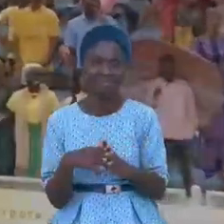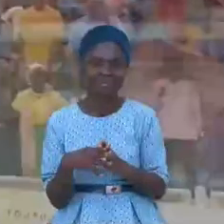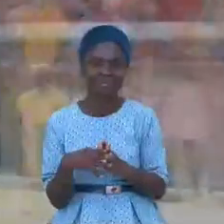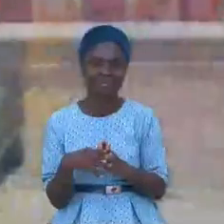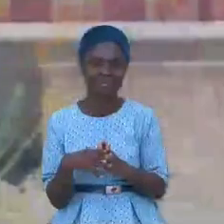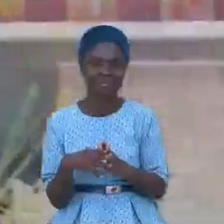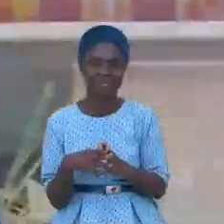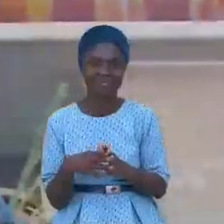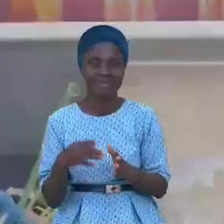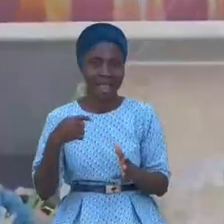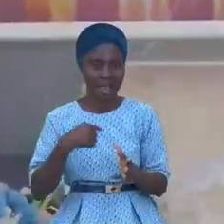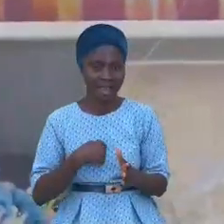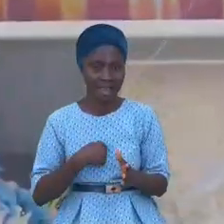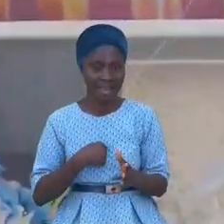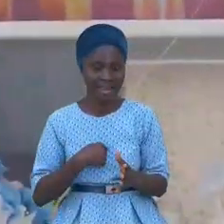Je suis ce jeune.